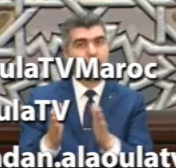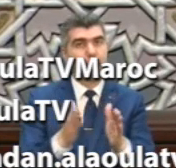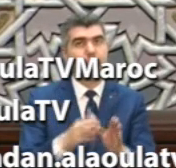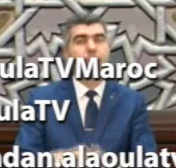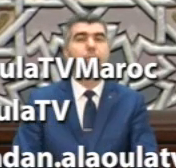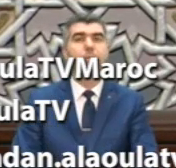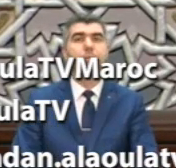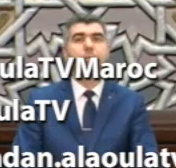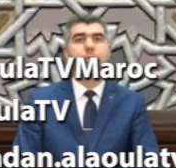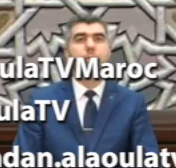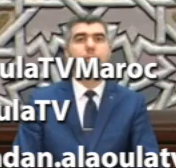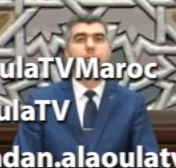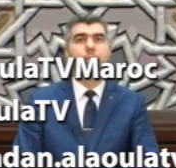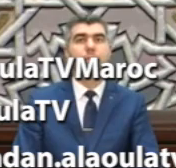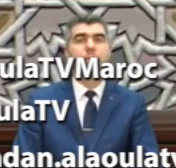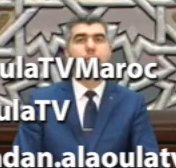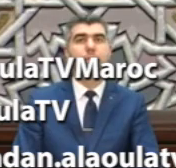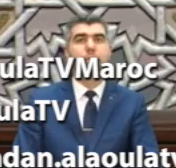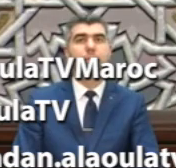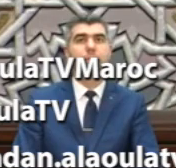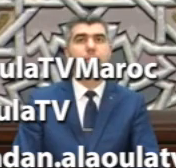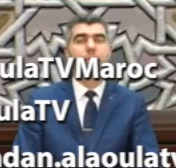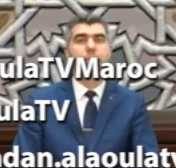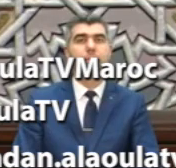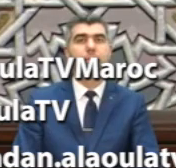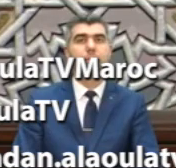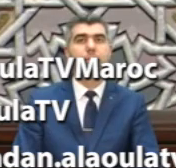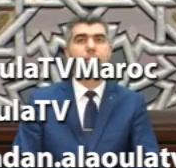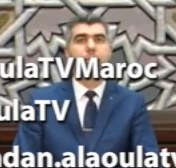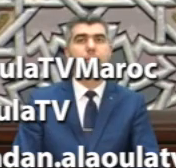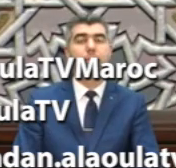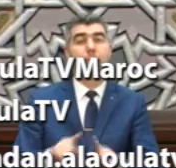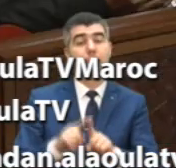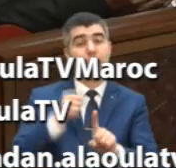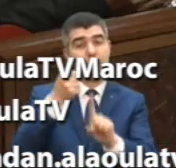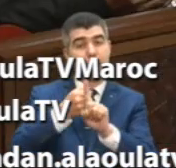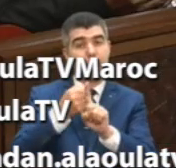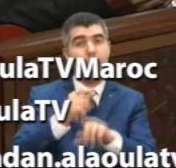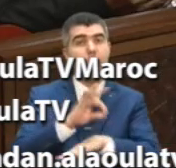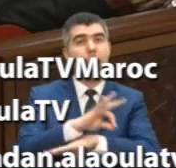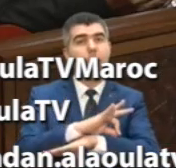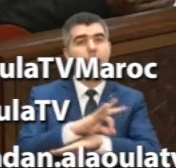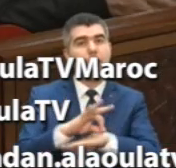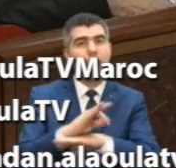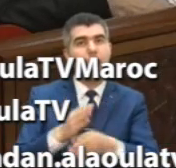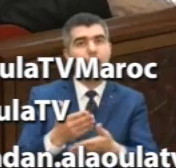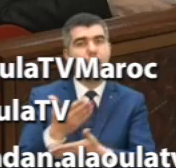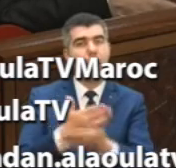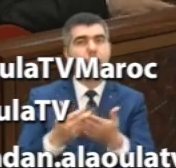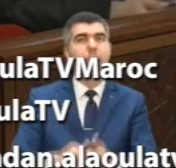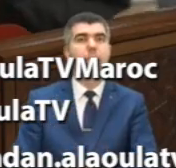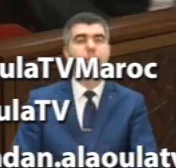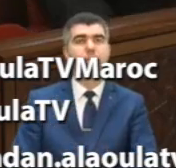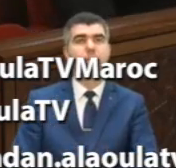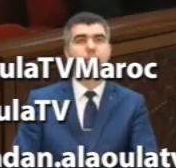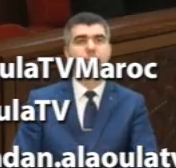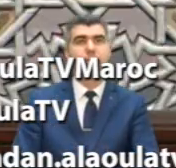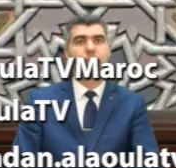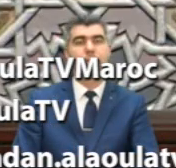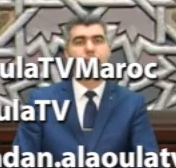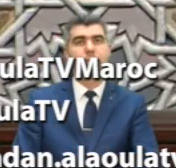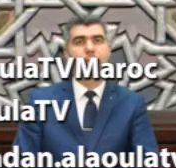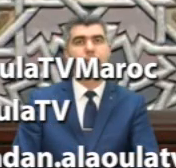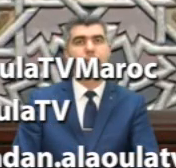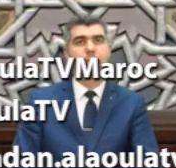على تعاونكم، ونمر إلى قطاع المكلف بإصلاح الإدارة والوظيفة العمومية.